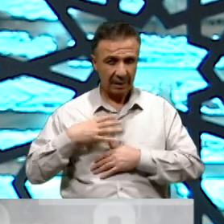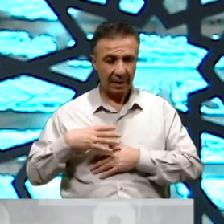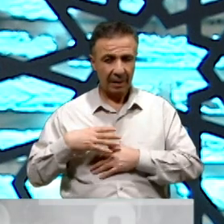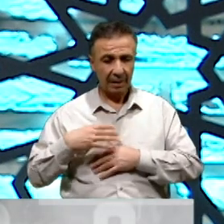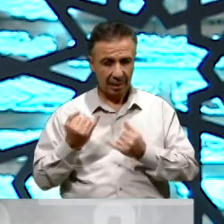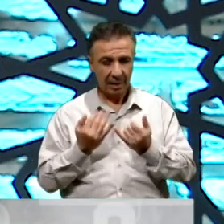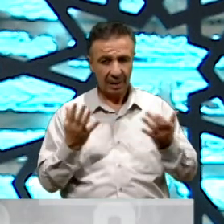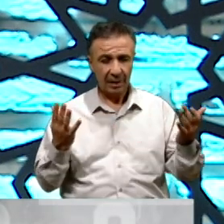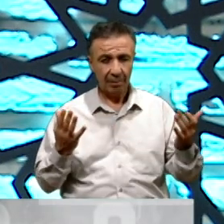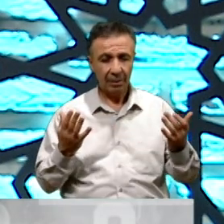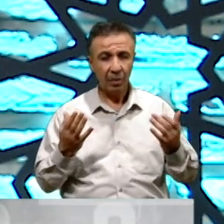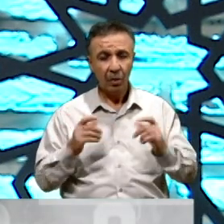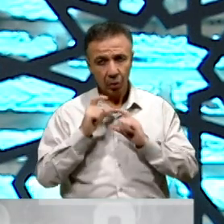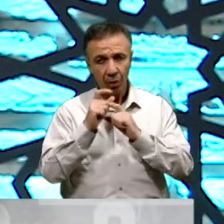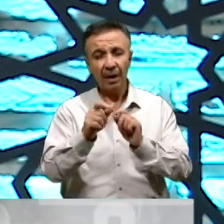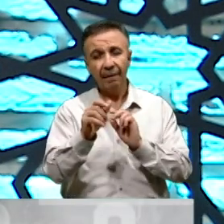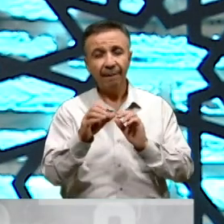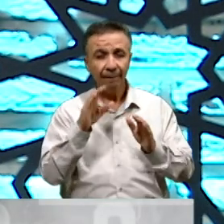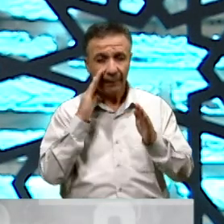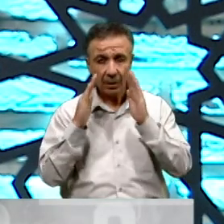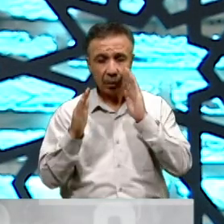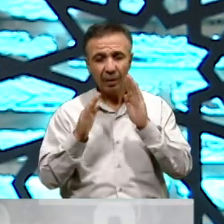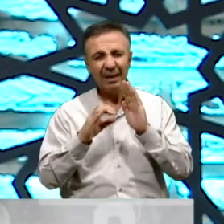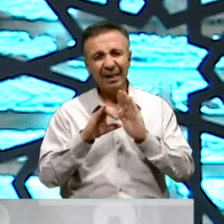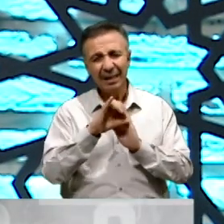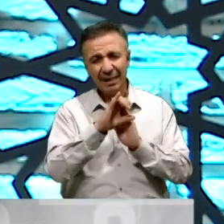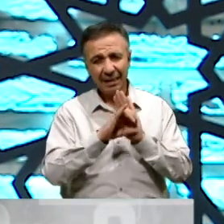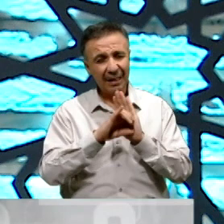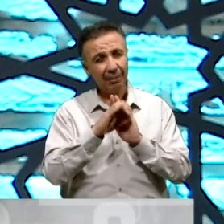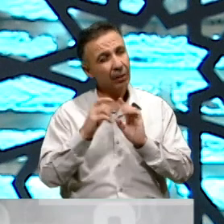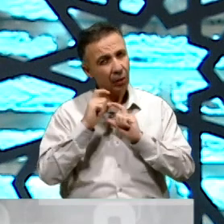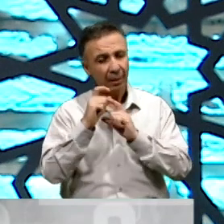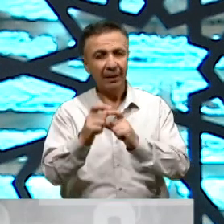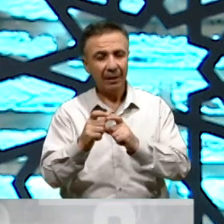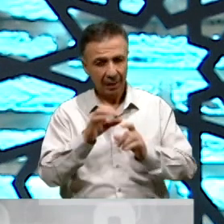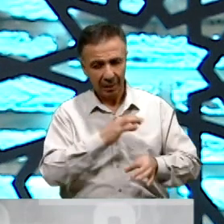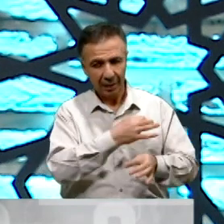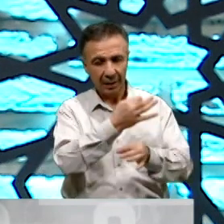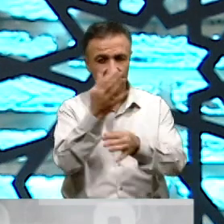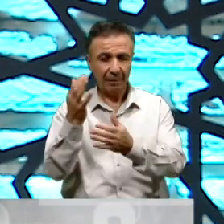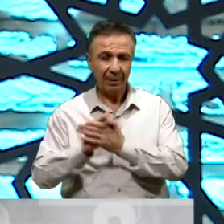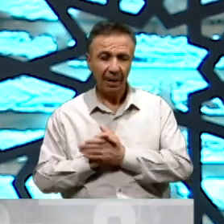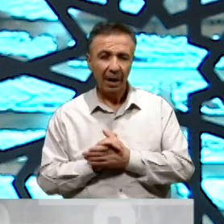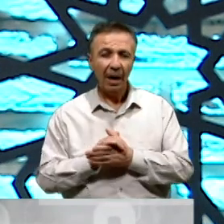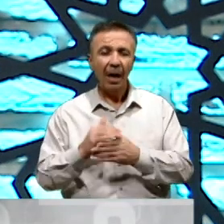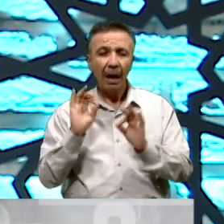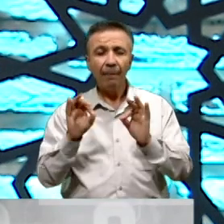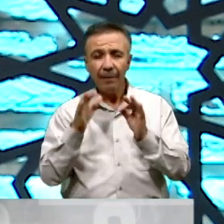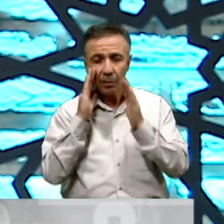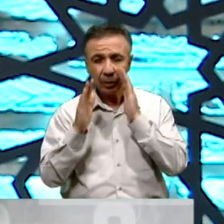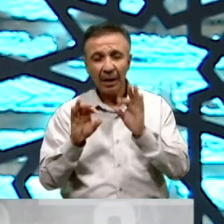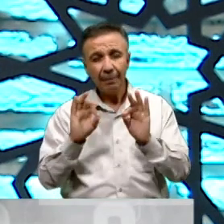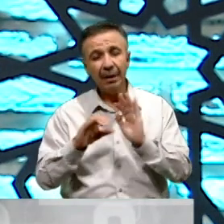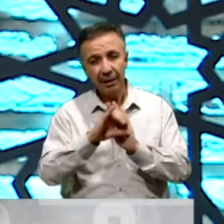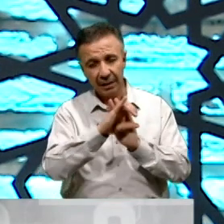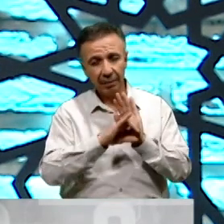sorularını Facebook ya da Instagram üzerinden sormak isteyen izleyicilerimiz hem Facebook'tan hem de Instagram'dan Diyanete Soralım